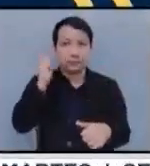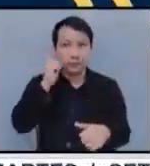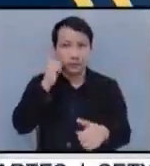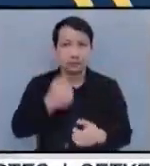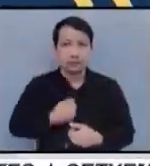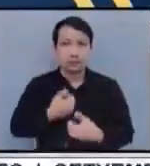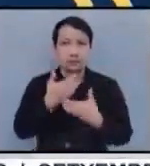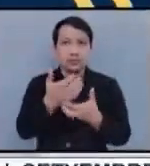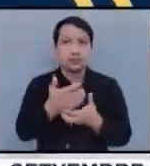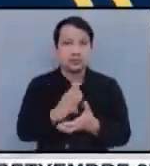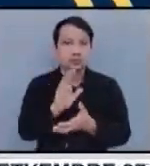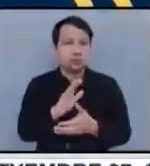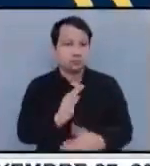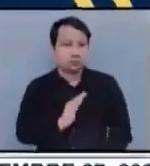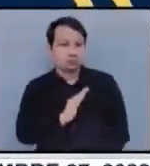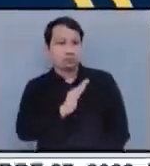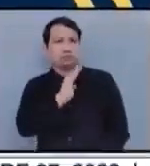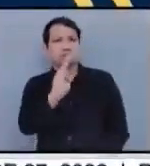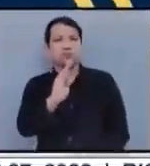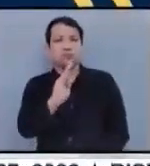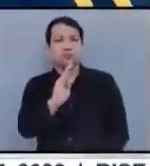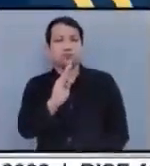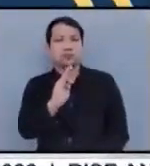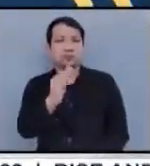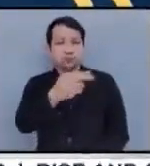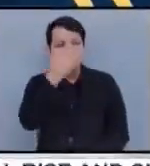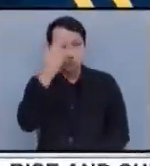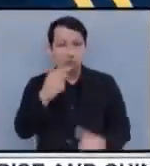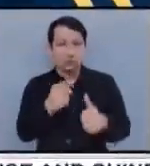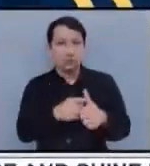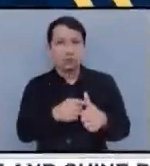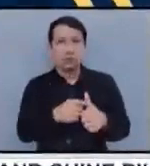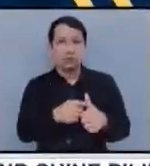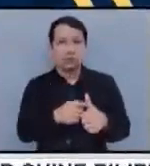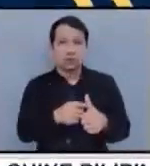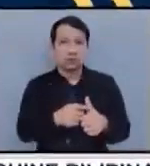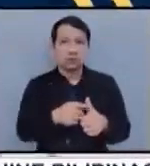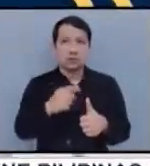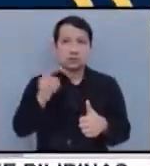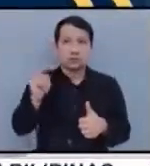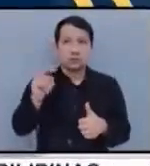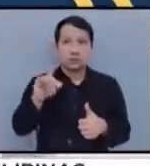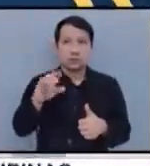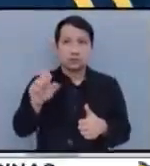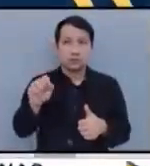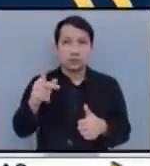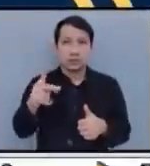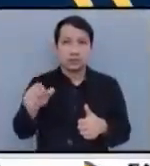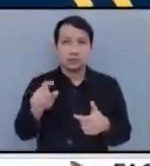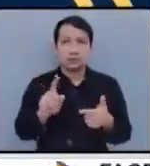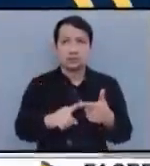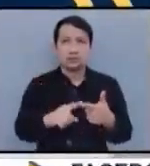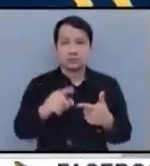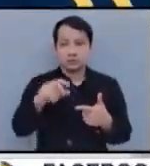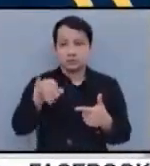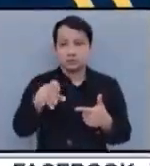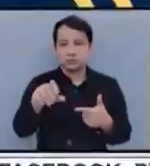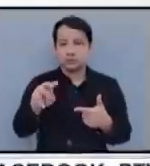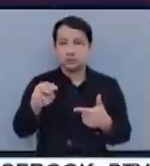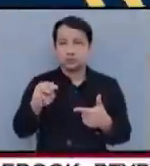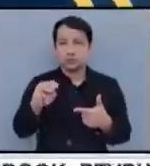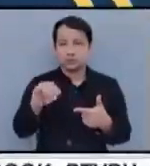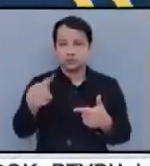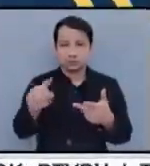ipinamalas na katapangan ng mga rescuers na sina Narciso Calayag, Gerson Resurrection, Marby Bartolome,